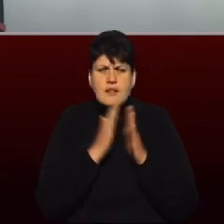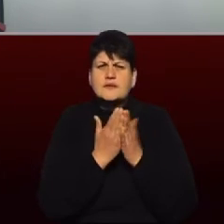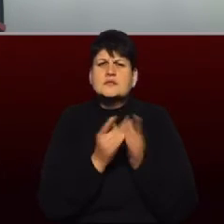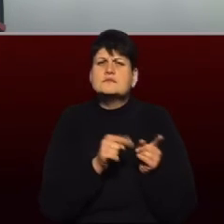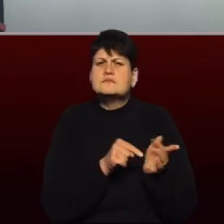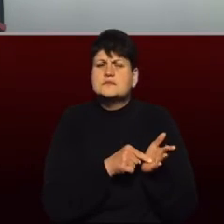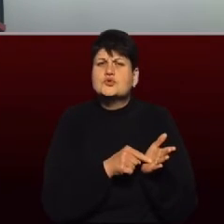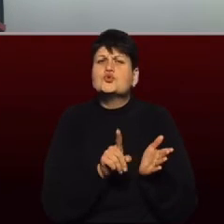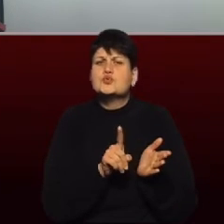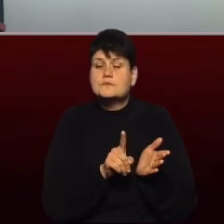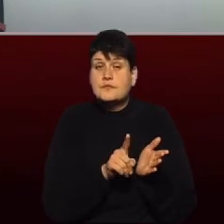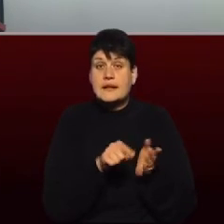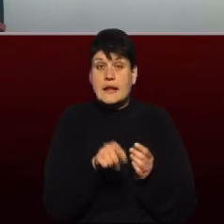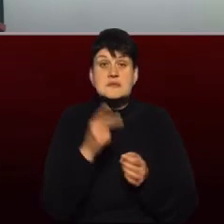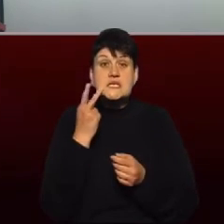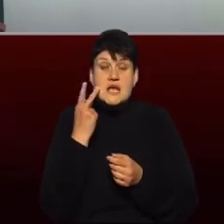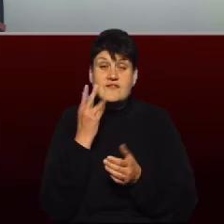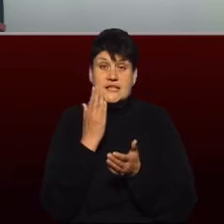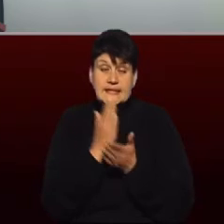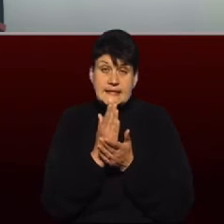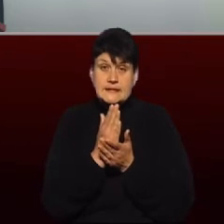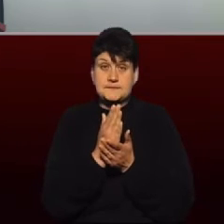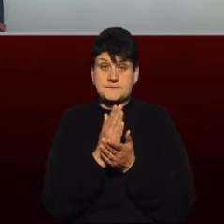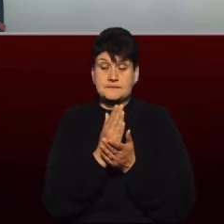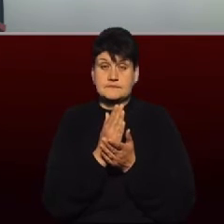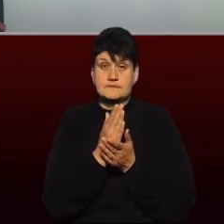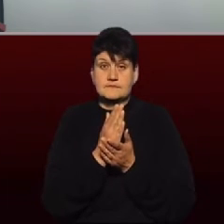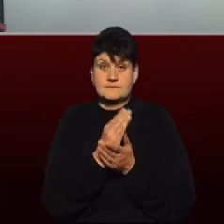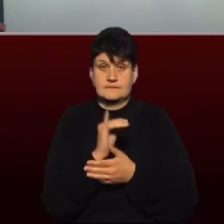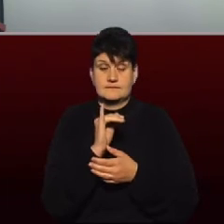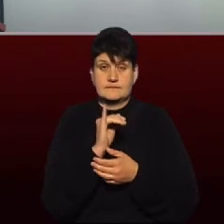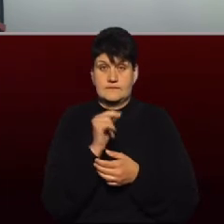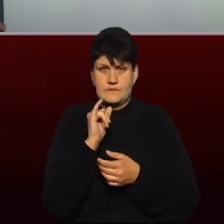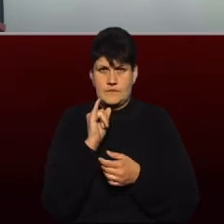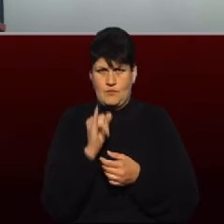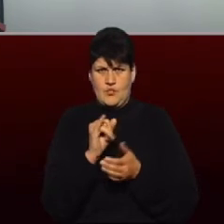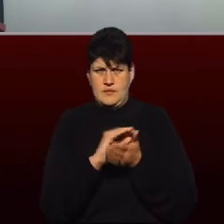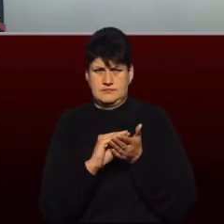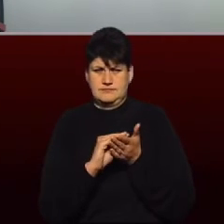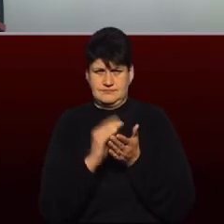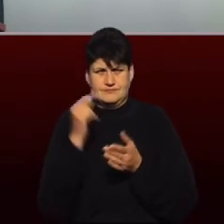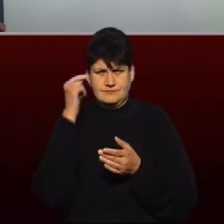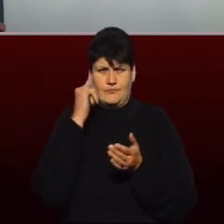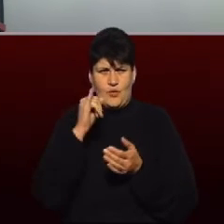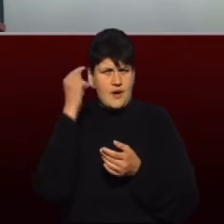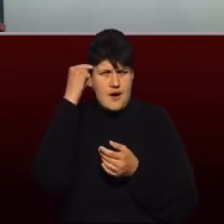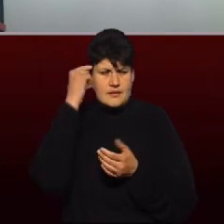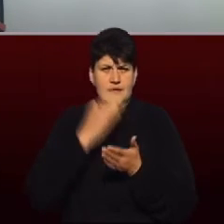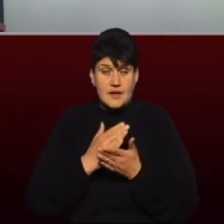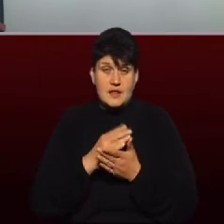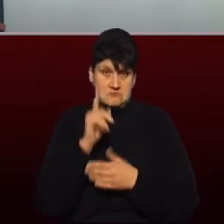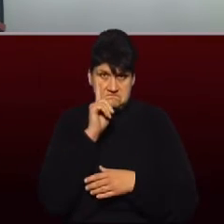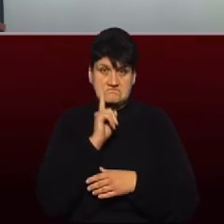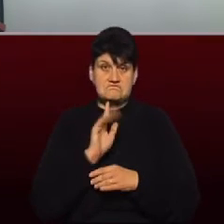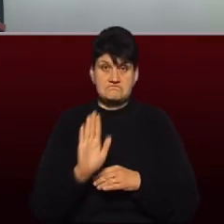як лакмусовий такий папірець, негативний маркер вспливає, і нам зручно користуватися цим, як